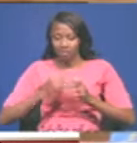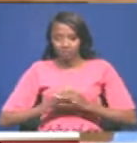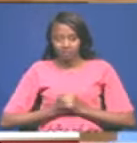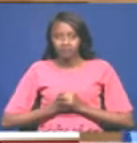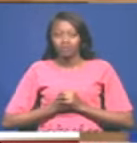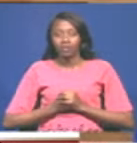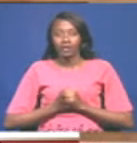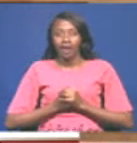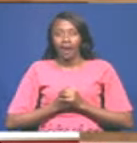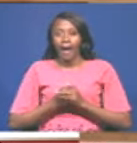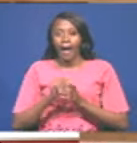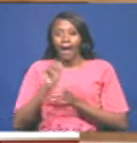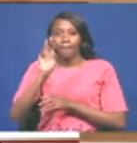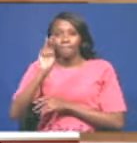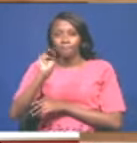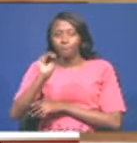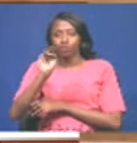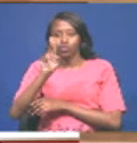Mr. Mutimbai,